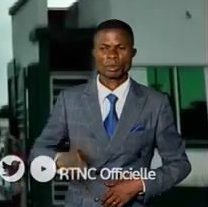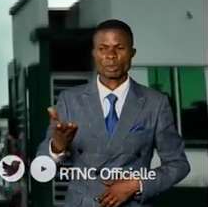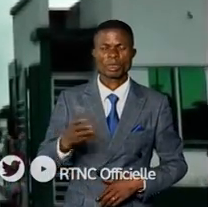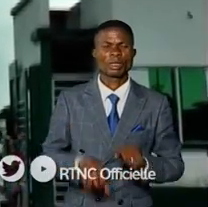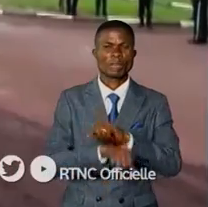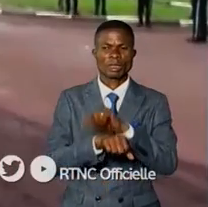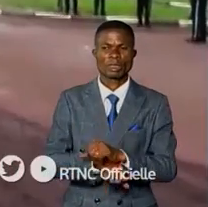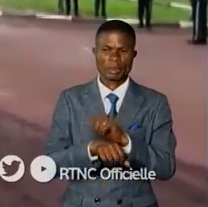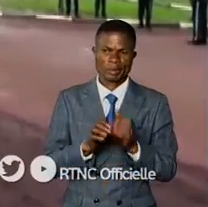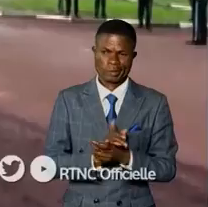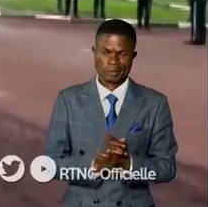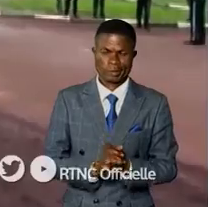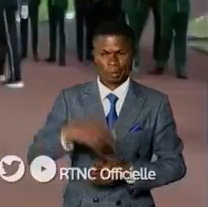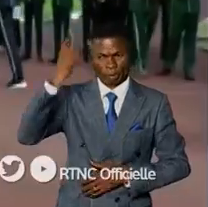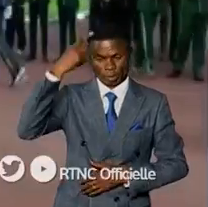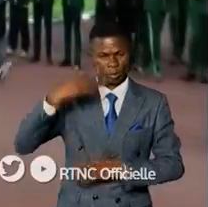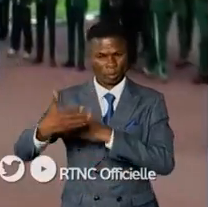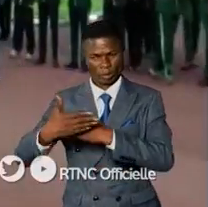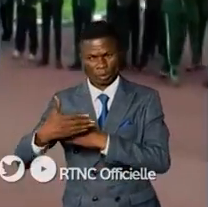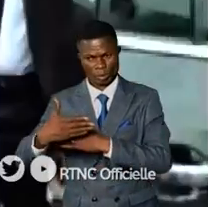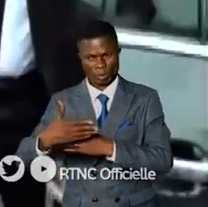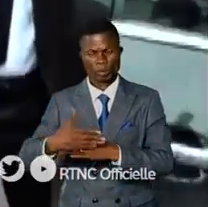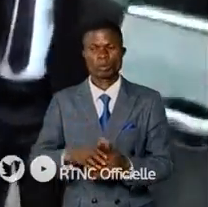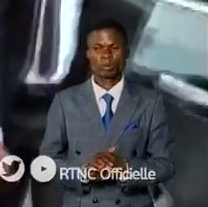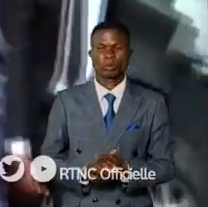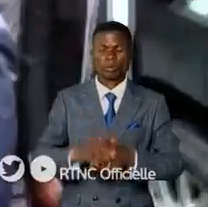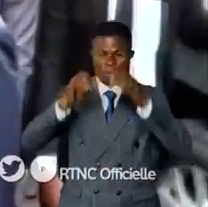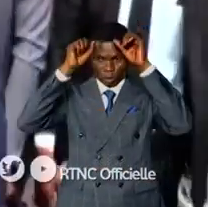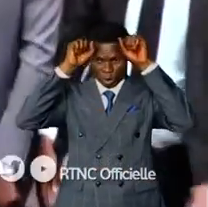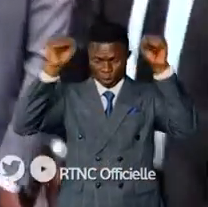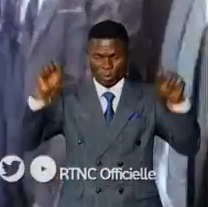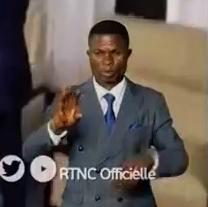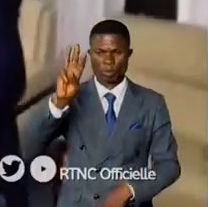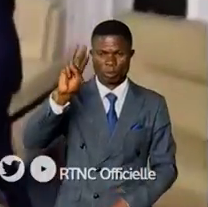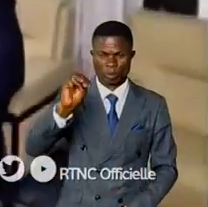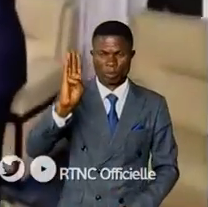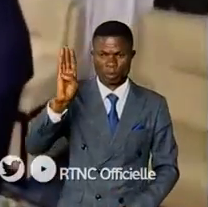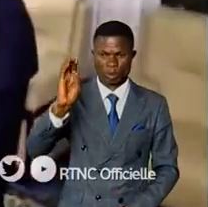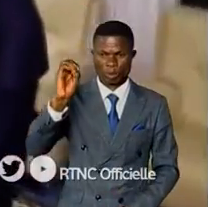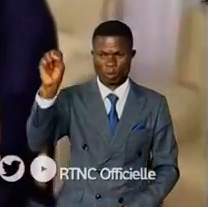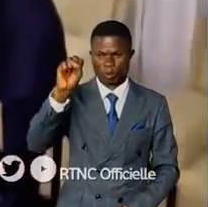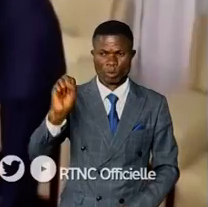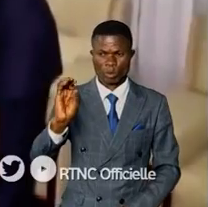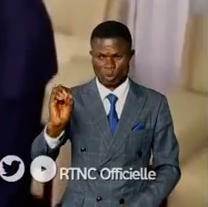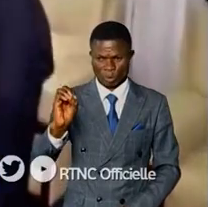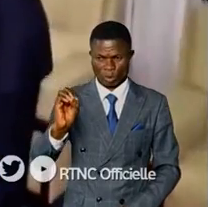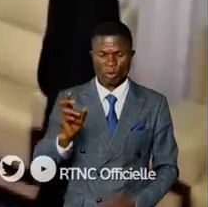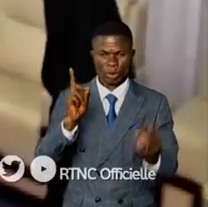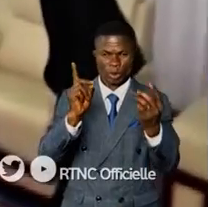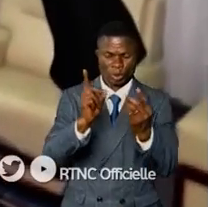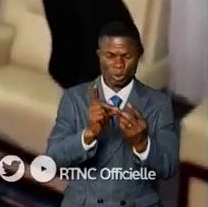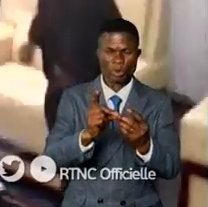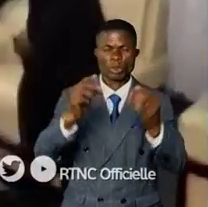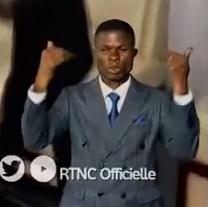Dans le cadre de la politique de la proximité prônée par le bureau de l'Assemblée nationale et la tournée qu'il entreprend auprès des chefs des confessions